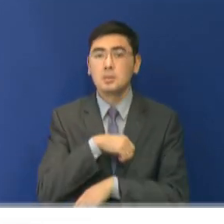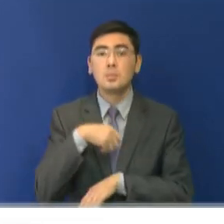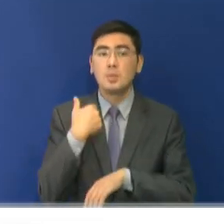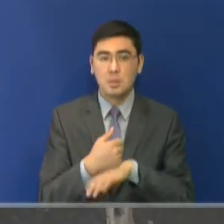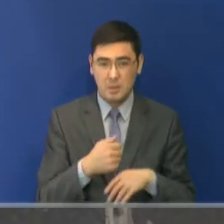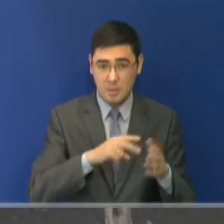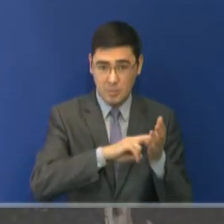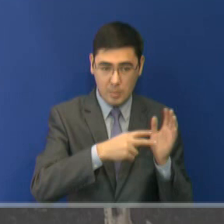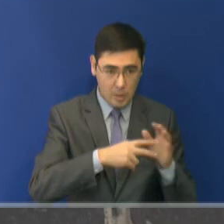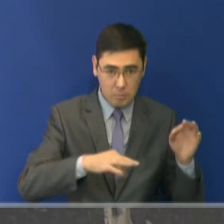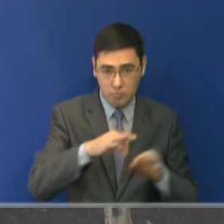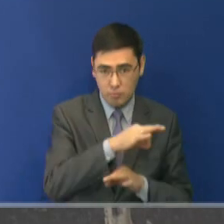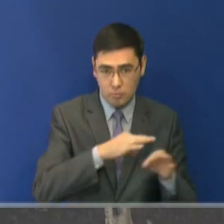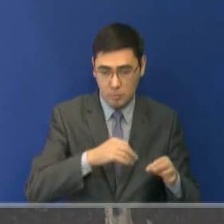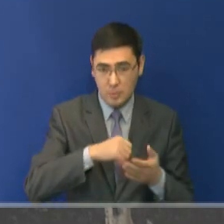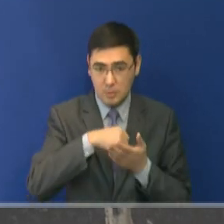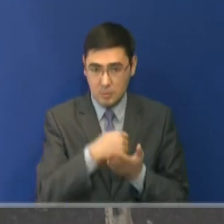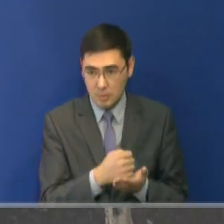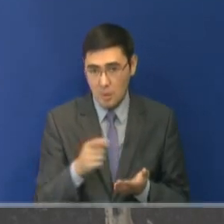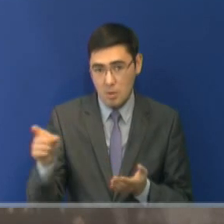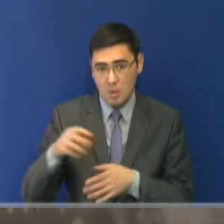экспертизу, отмечают в коммунальном отделе.